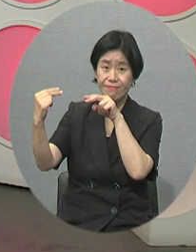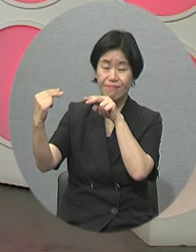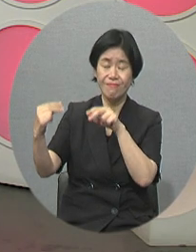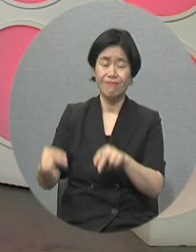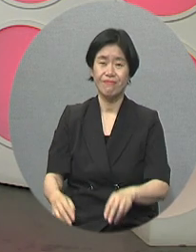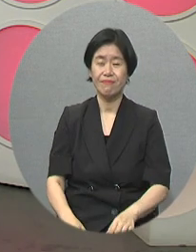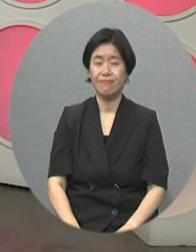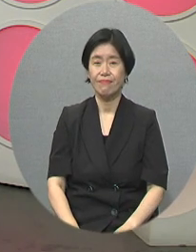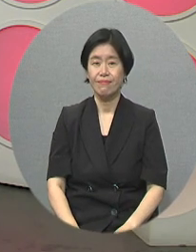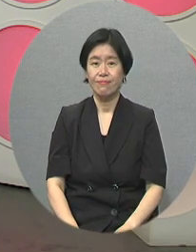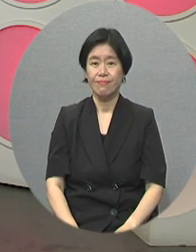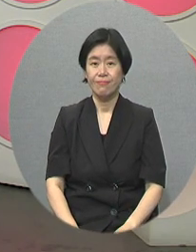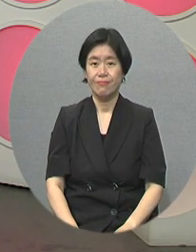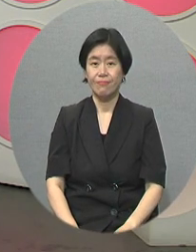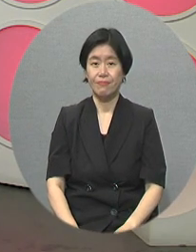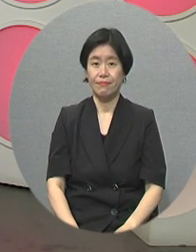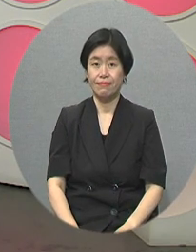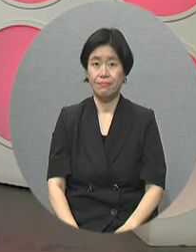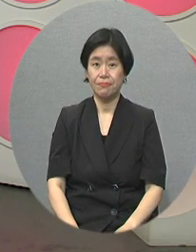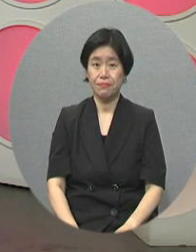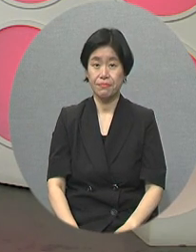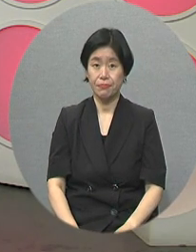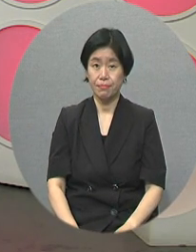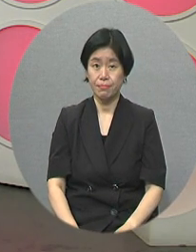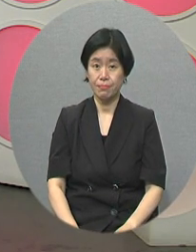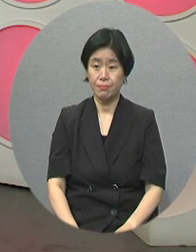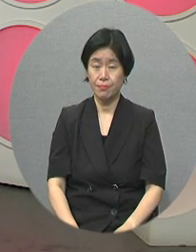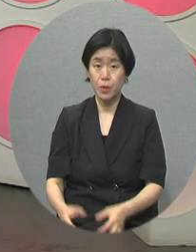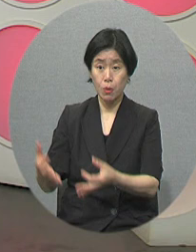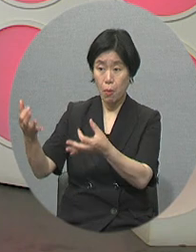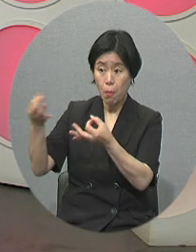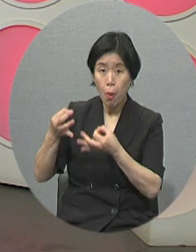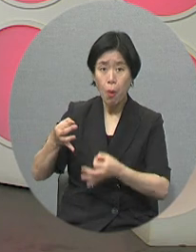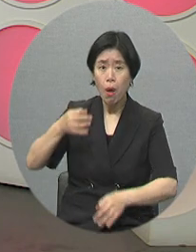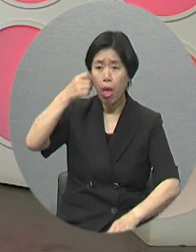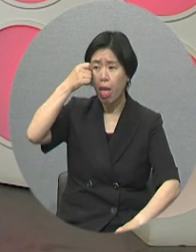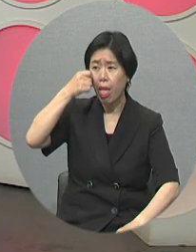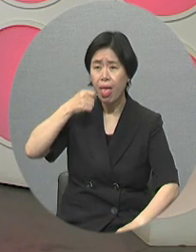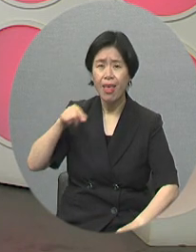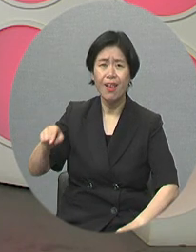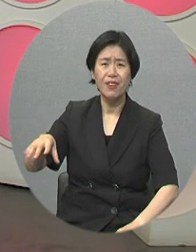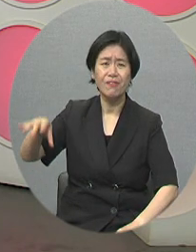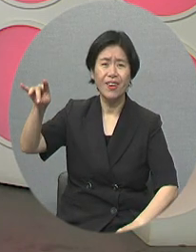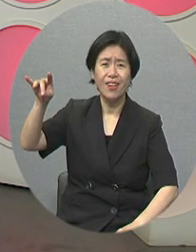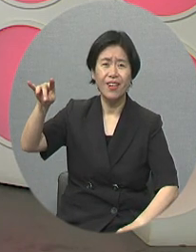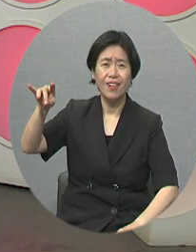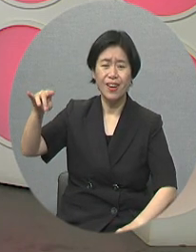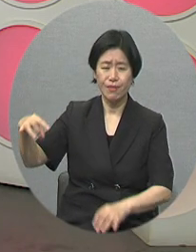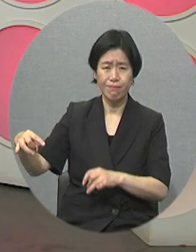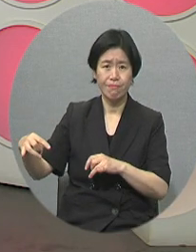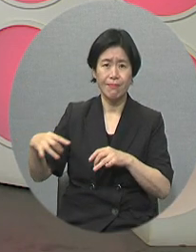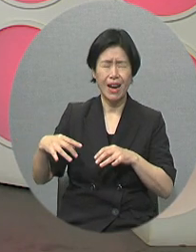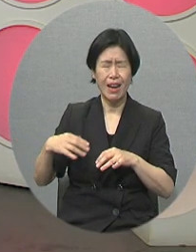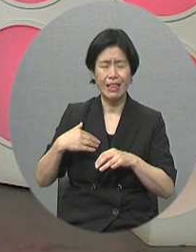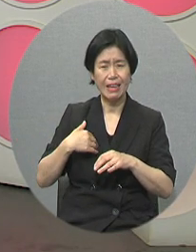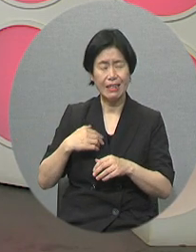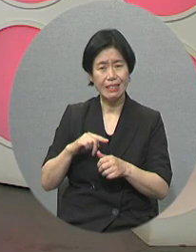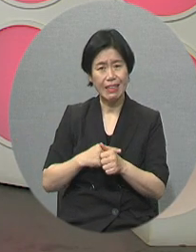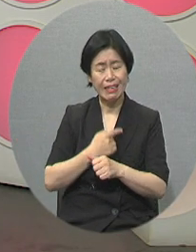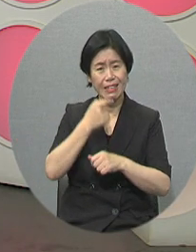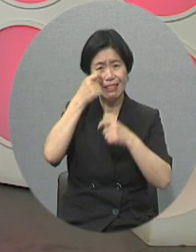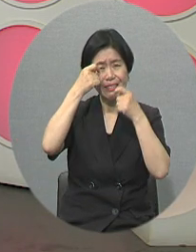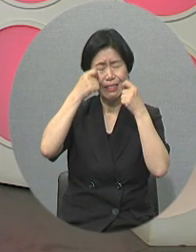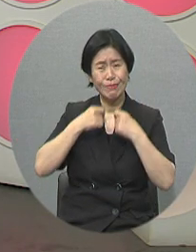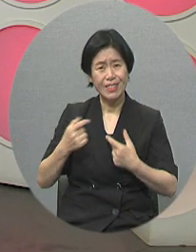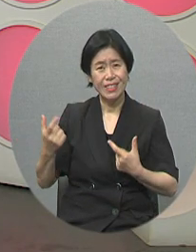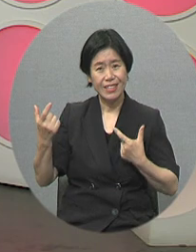어머니가 앉아 계셨습니다. 어머니가 저를 반겨주시며 눈물을 터뜨리셨기 때문에 순간 저도